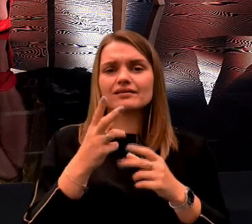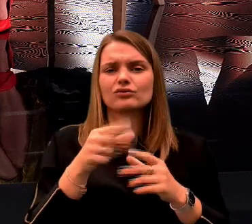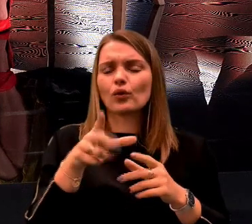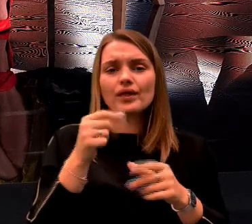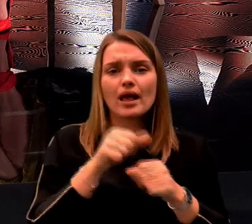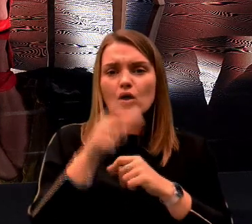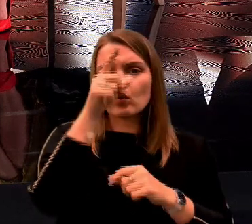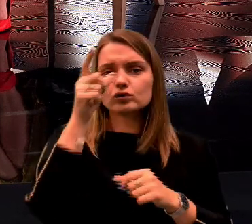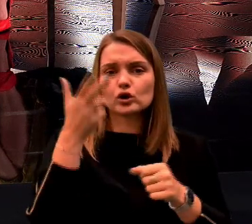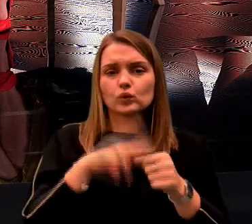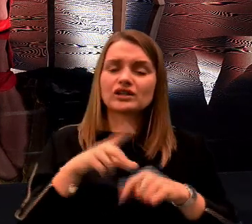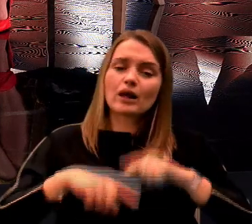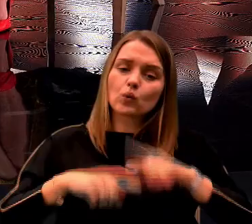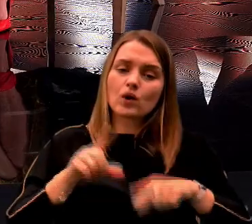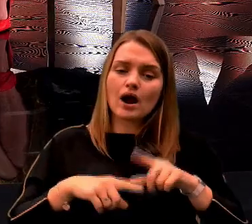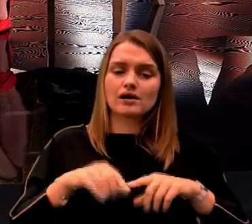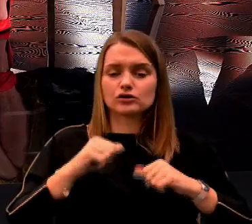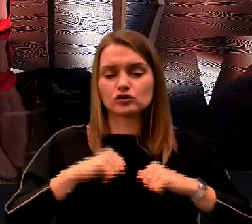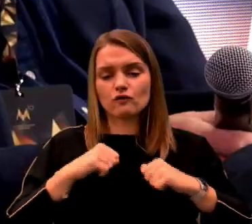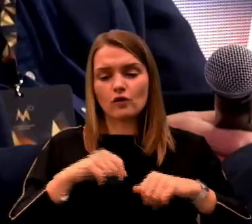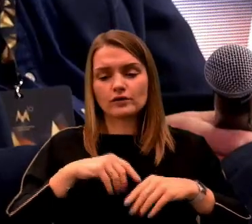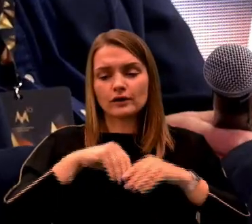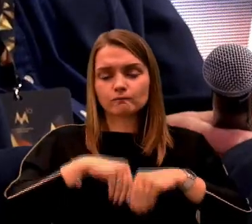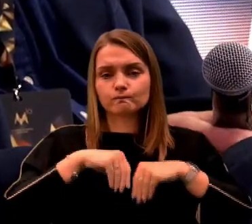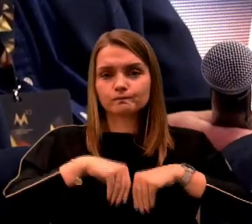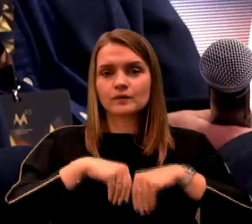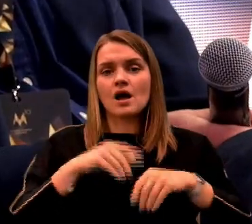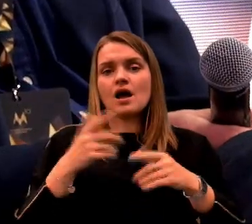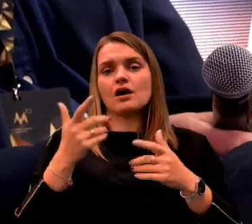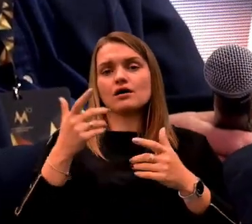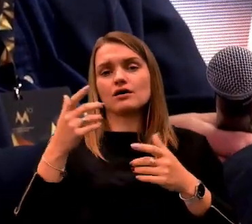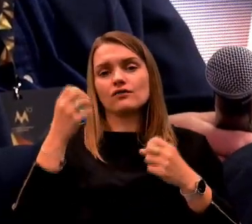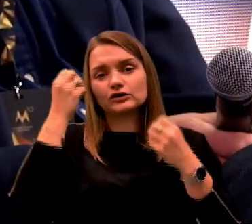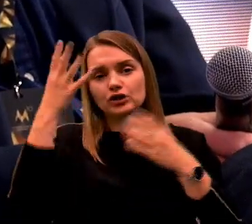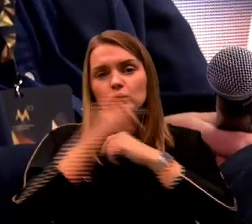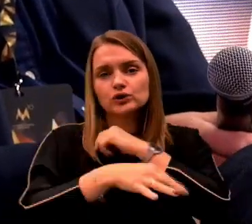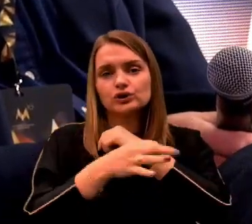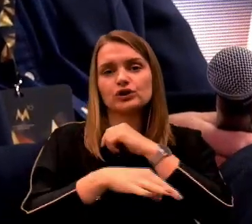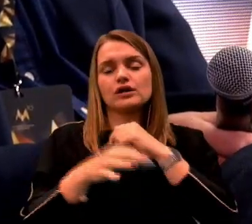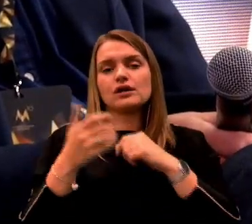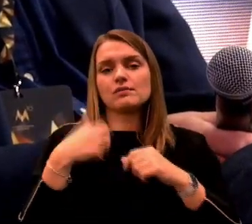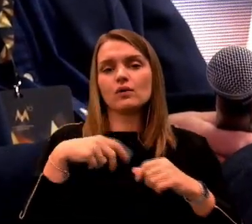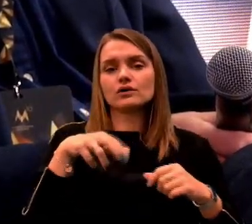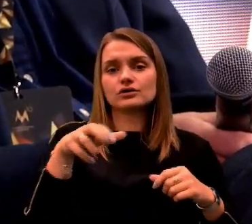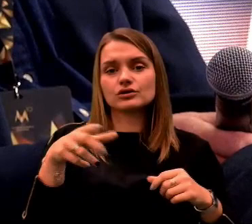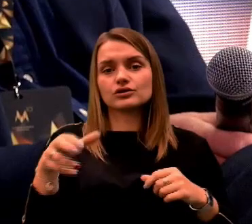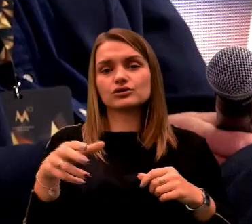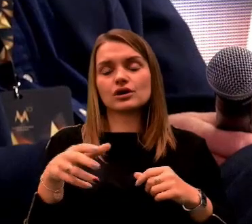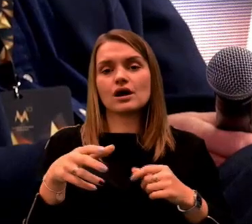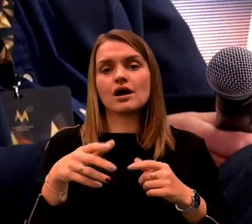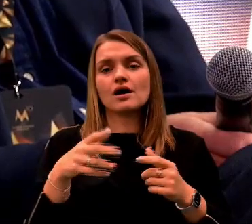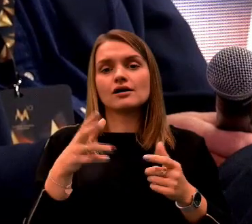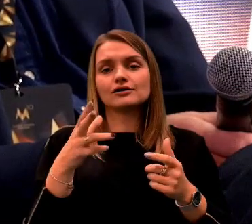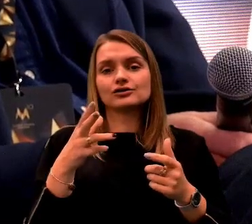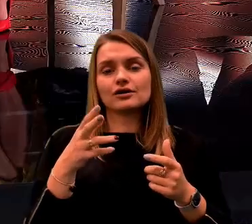predyspozycje, którzy się wyuczyli, wykształcili, przeszli jakąś taką naprawdę ścieżkę zdrowia, która sprawia, że dotknęli